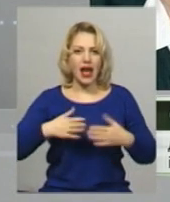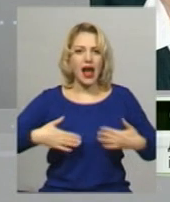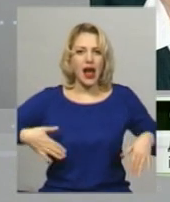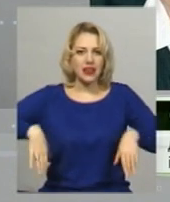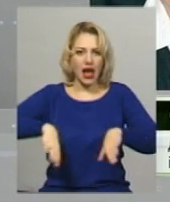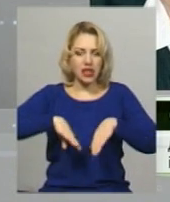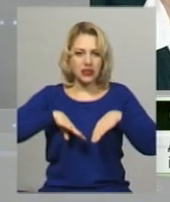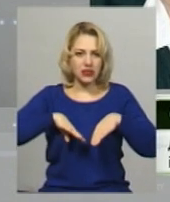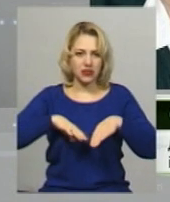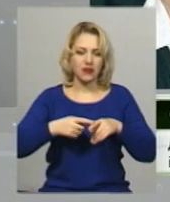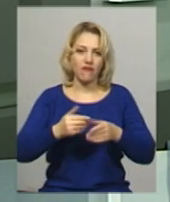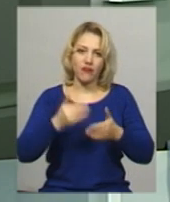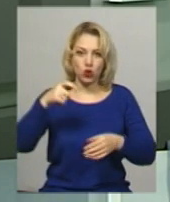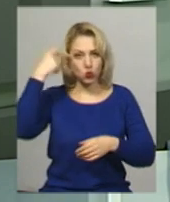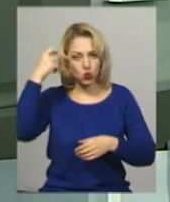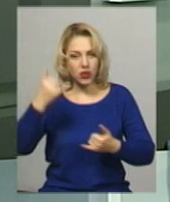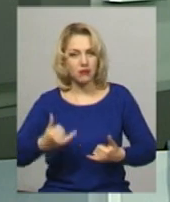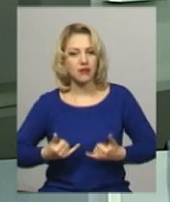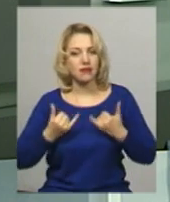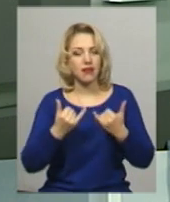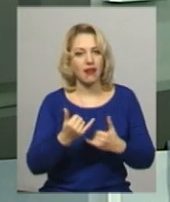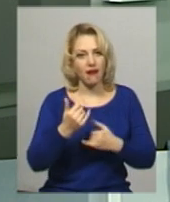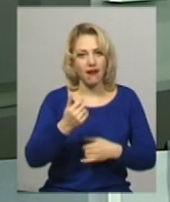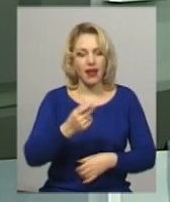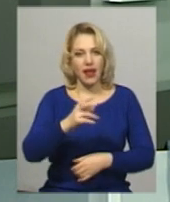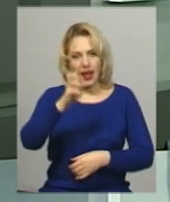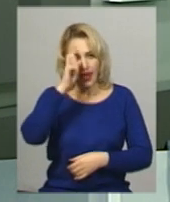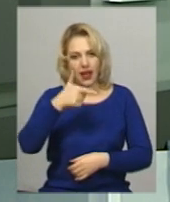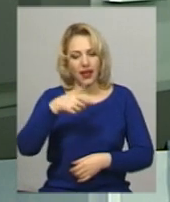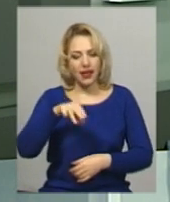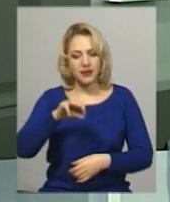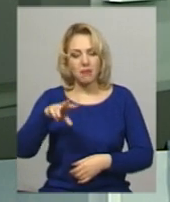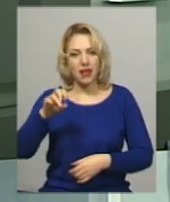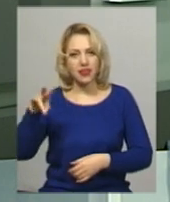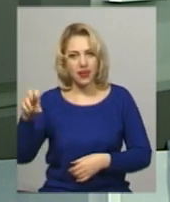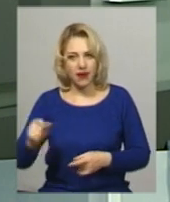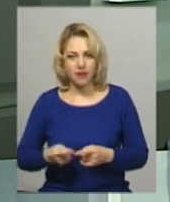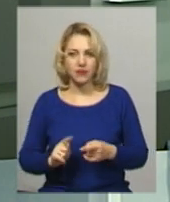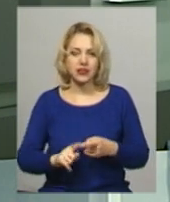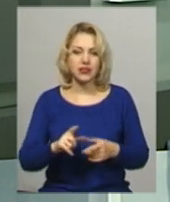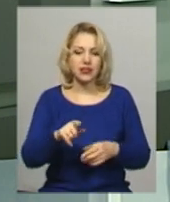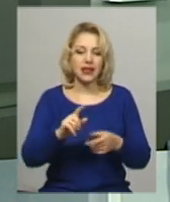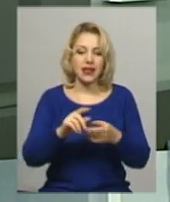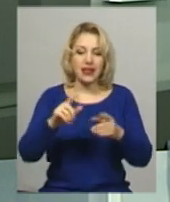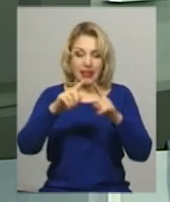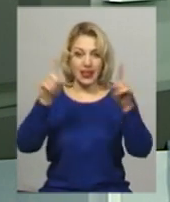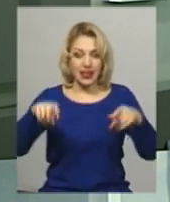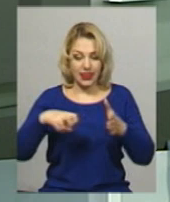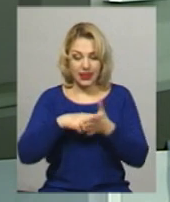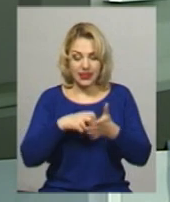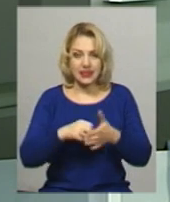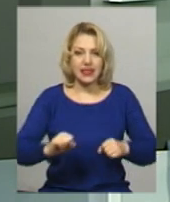до гетьмана. За словами Олександра Зареми, 300-річний лист намагались перекласти тричі. Документ